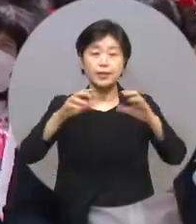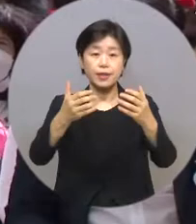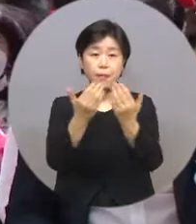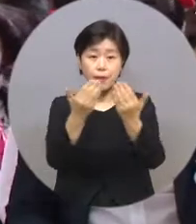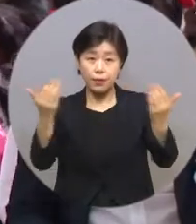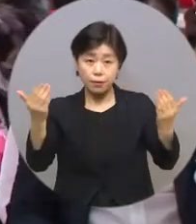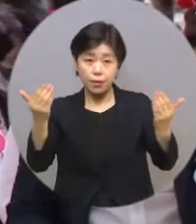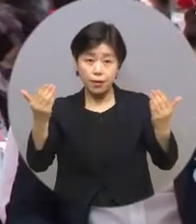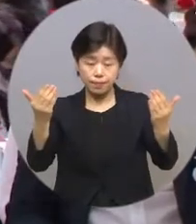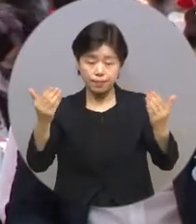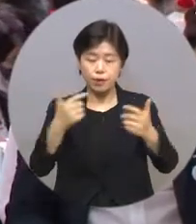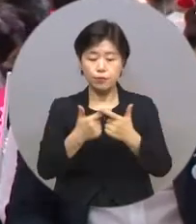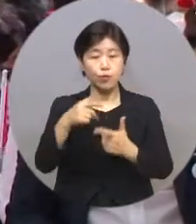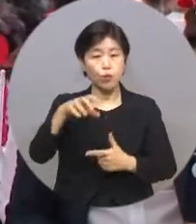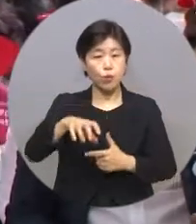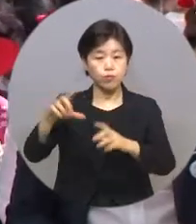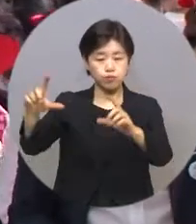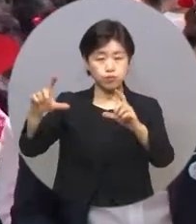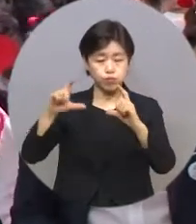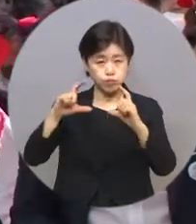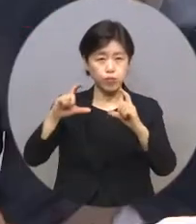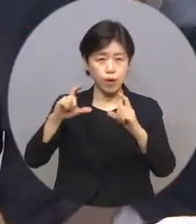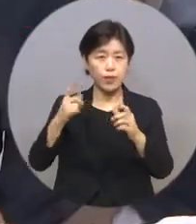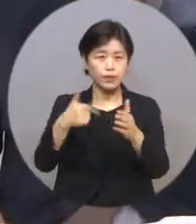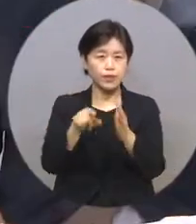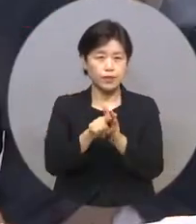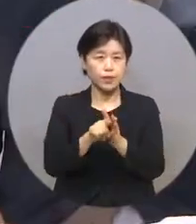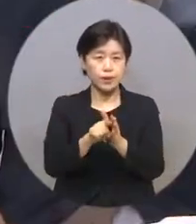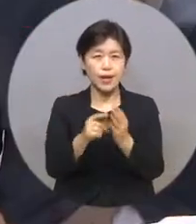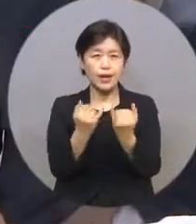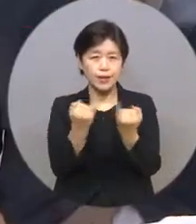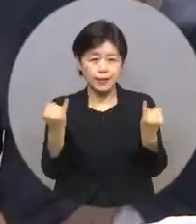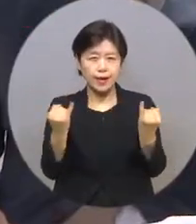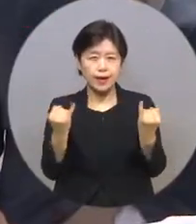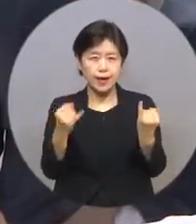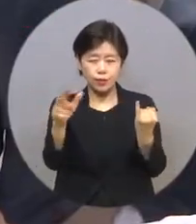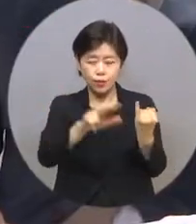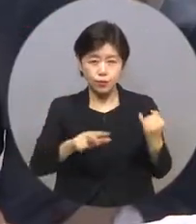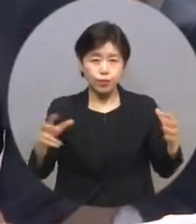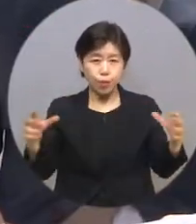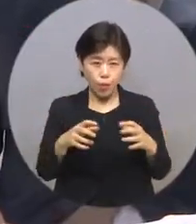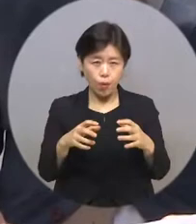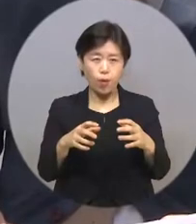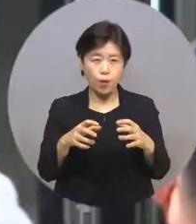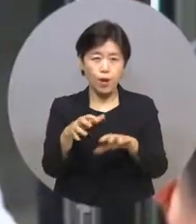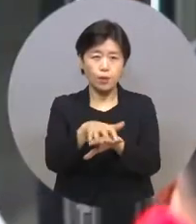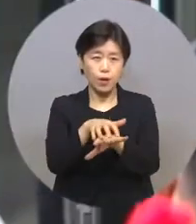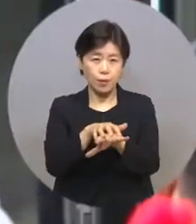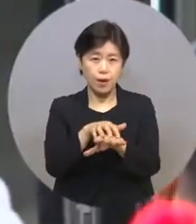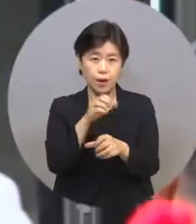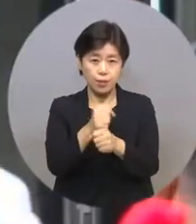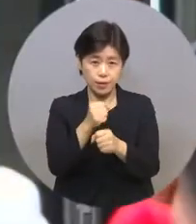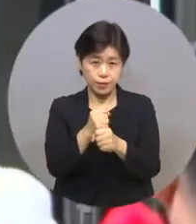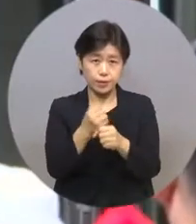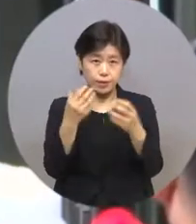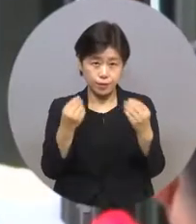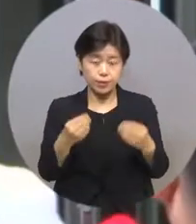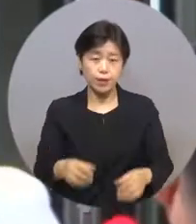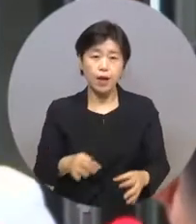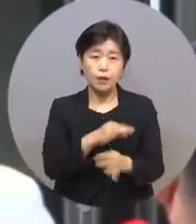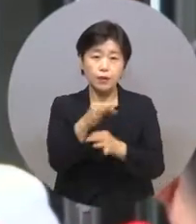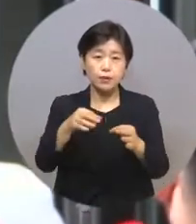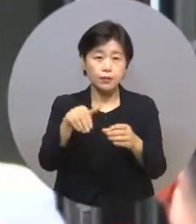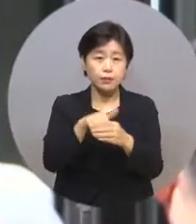부산의 성공적으로 유치하기 위해 범여성 추진 협의회를 구성하고 지상 최고의 경제 문화 올림픽이 될 수